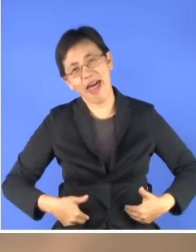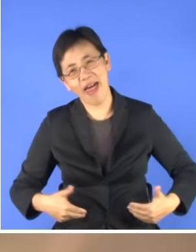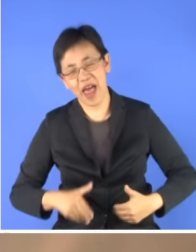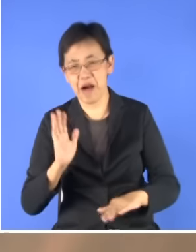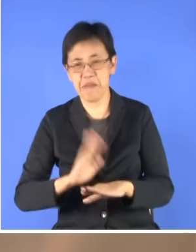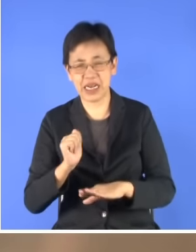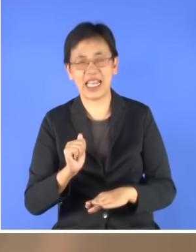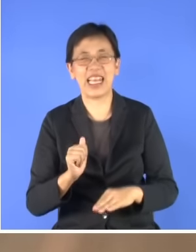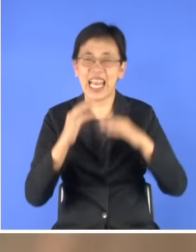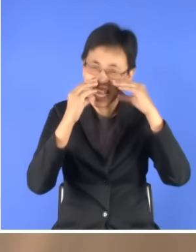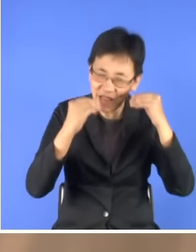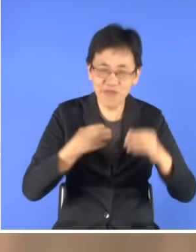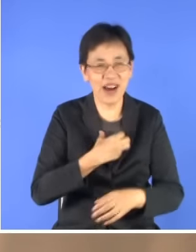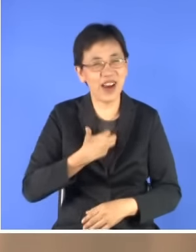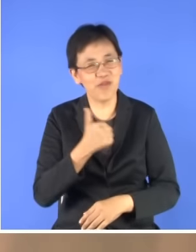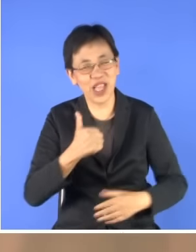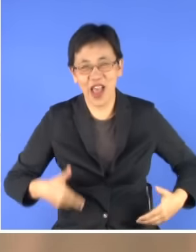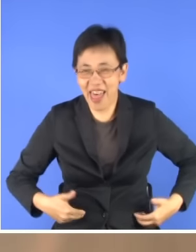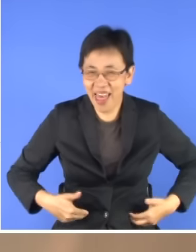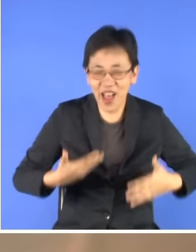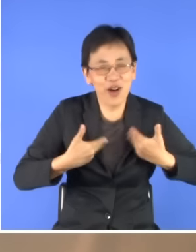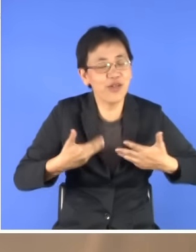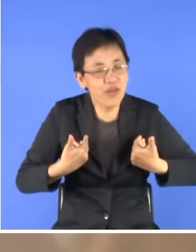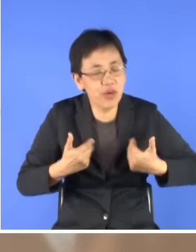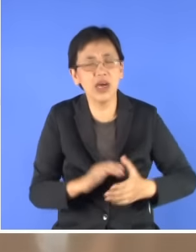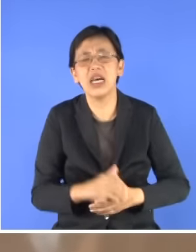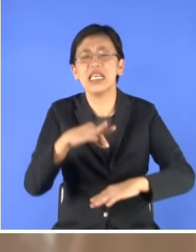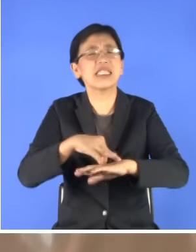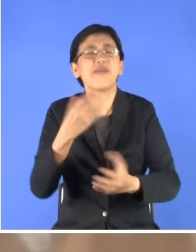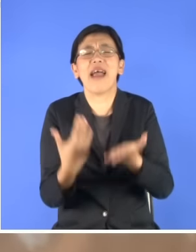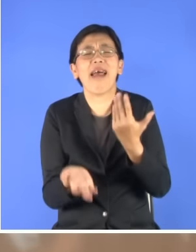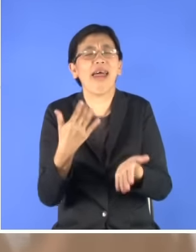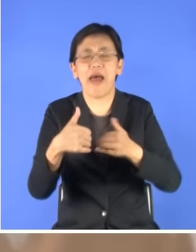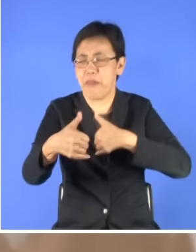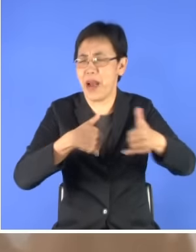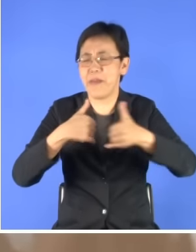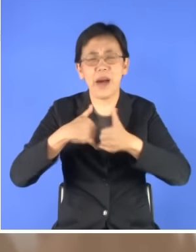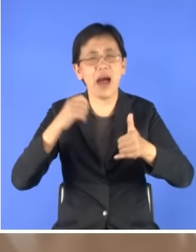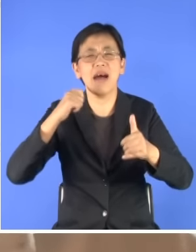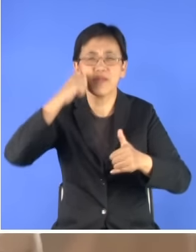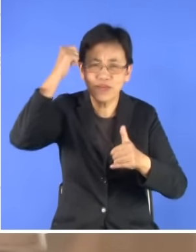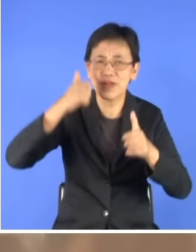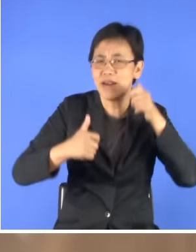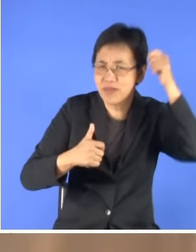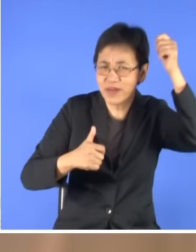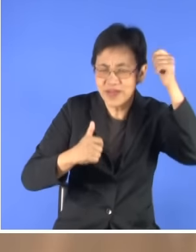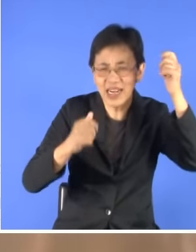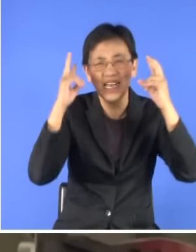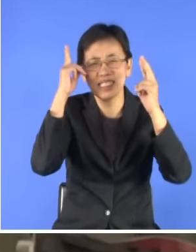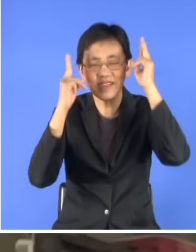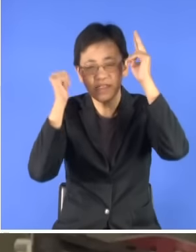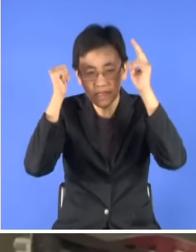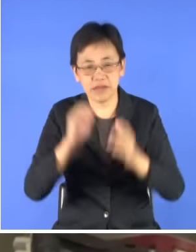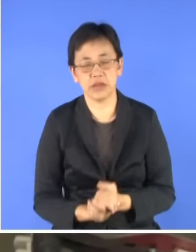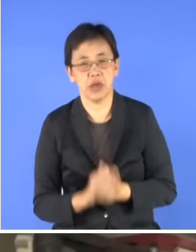แล้วยังอารมณ์ดีด้วยสรุปว่าฮะตำแหน่งไหนก็มาตัดได้ที่ร้านลุงเตี้ยเนี่ยนะฮะลุงเตี้ยก็บอกว่าเป็นขวัญใ